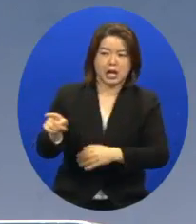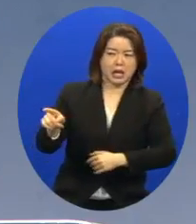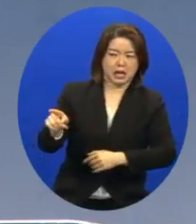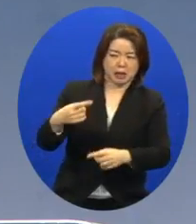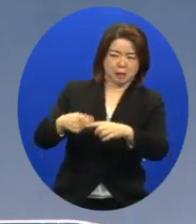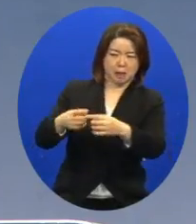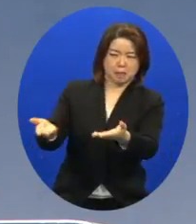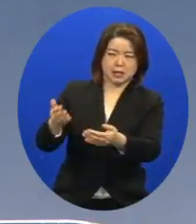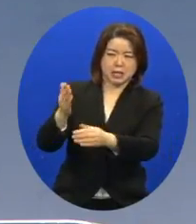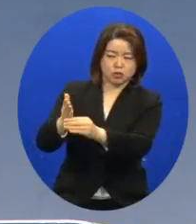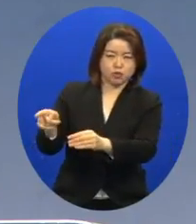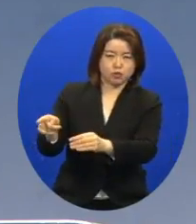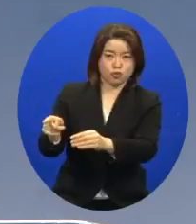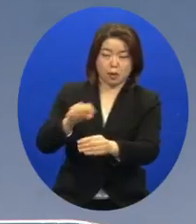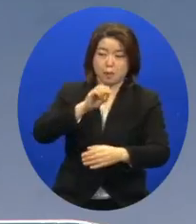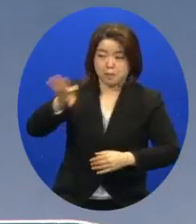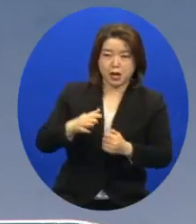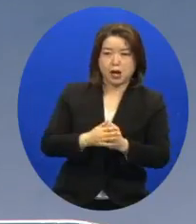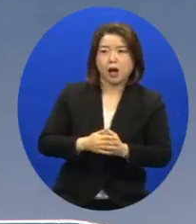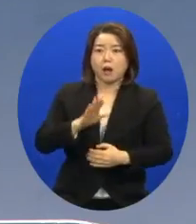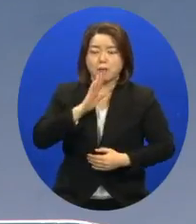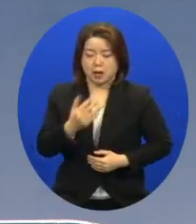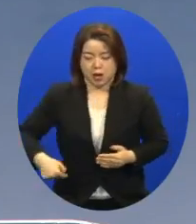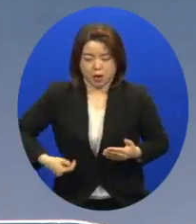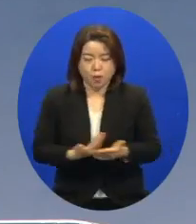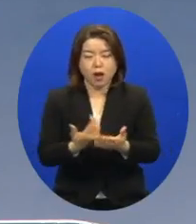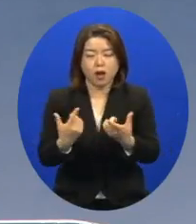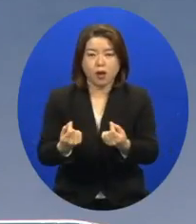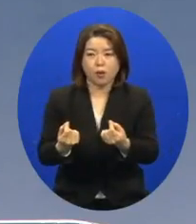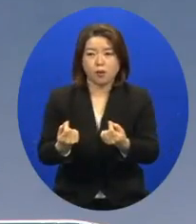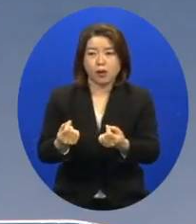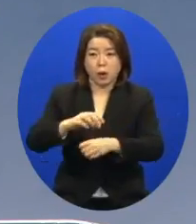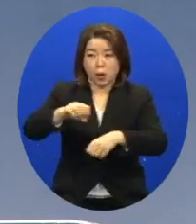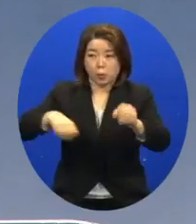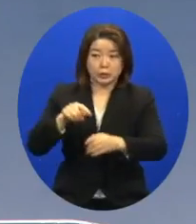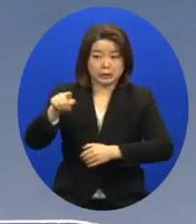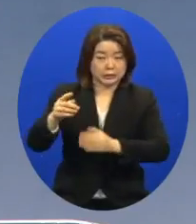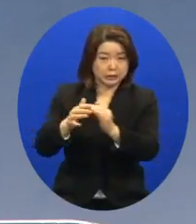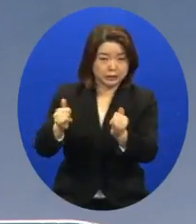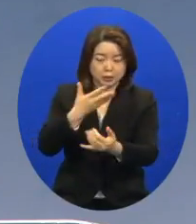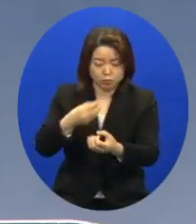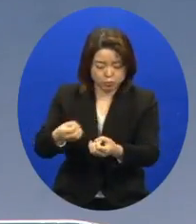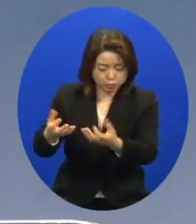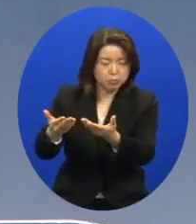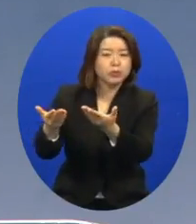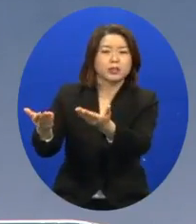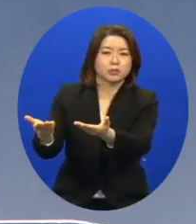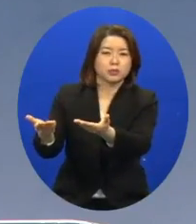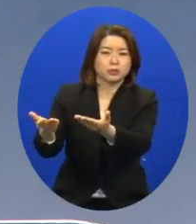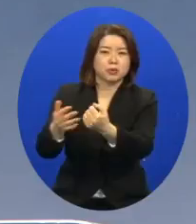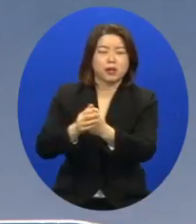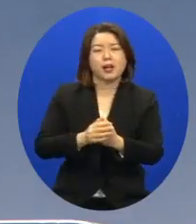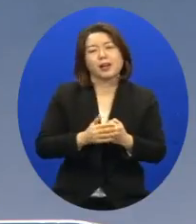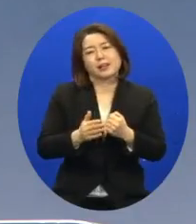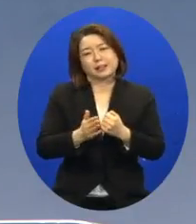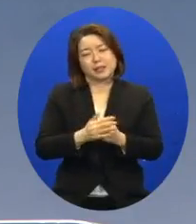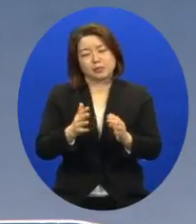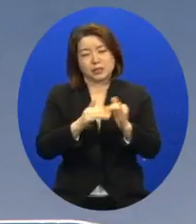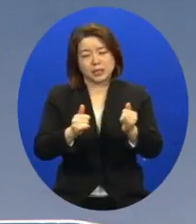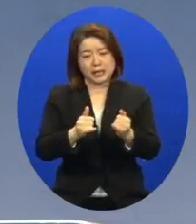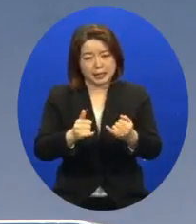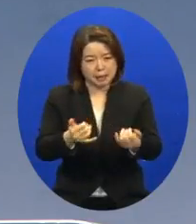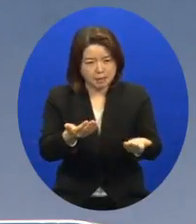했어요 하면 즉시 회개하고 그 사람을 축복해 씁니다 그래서 사람을 판단 하다가